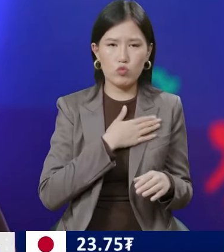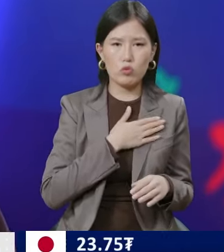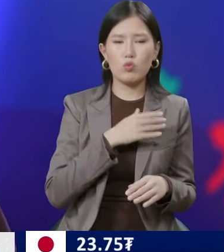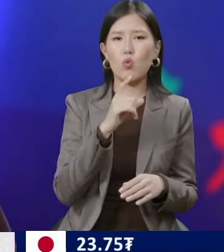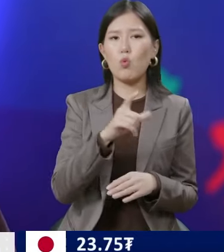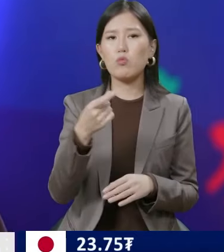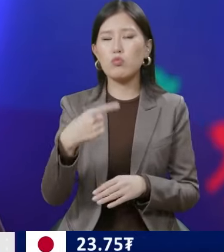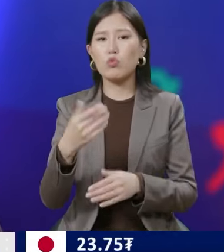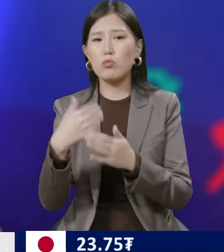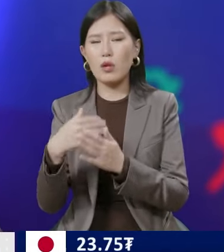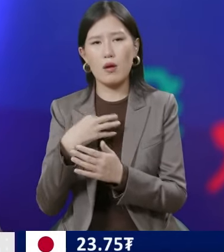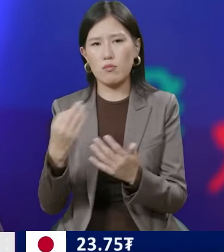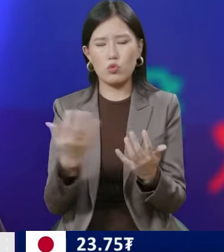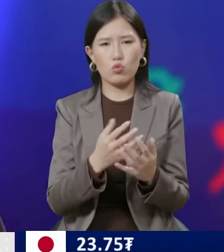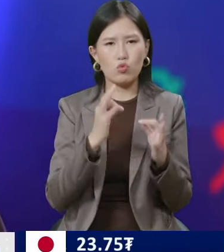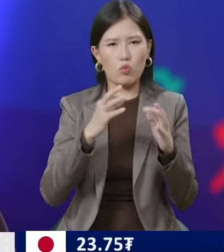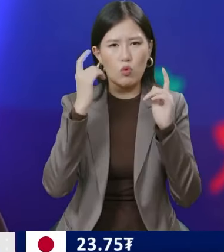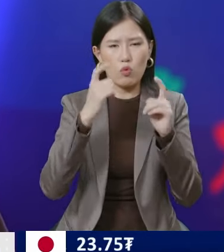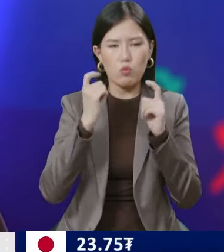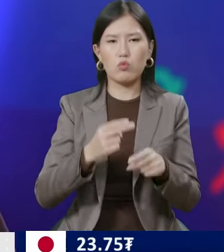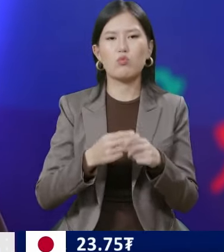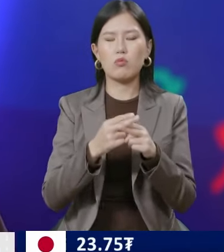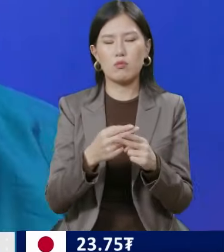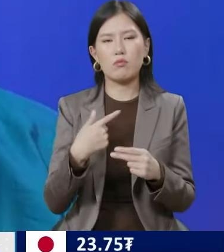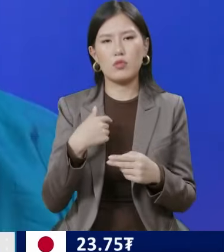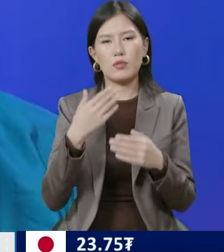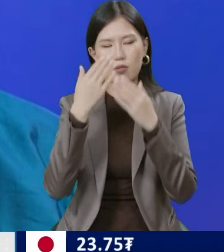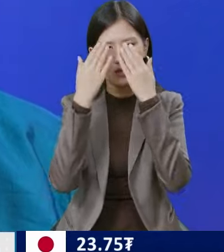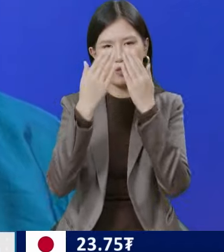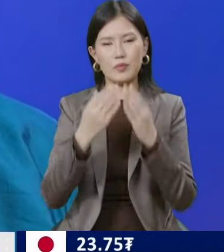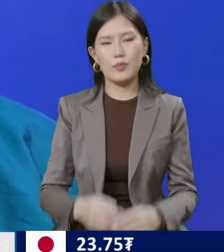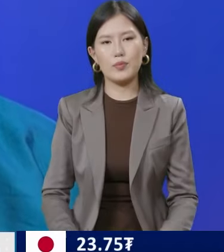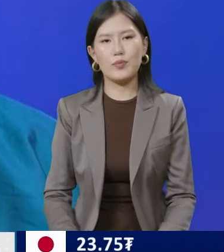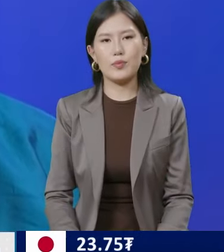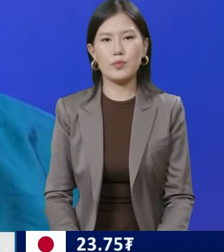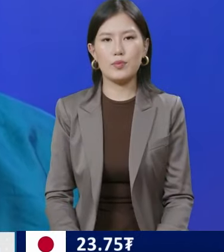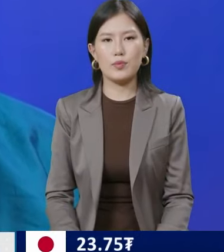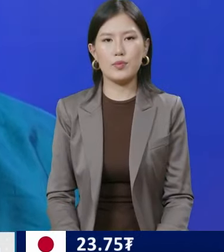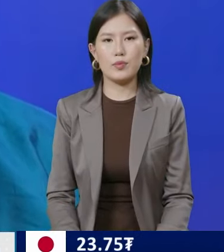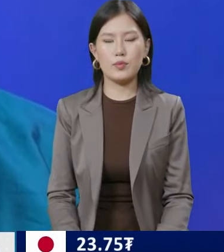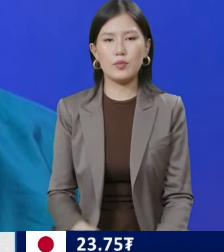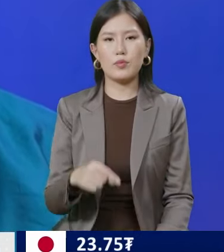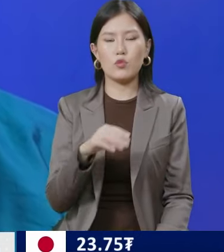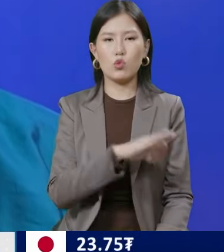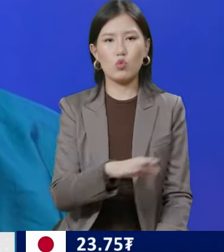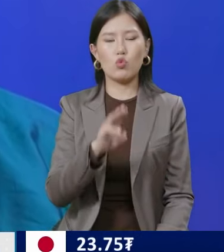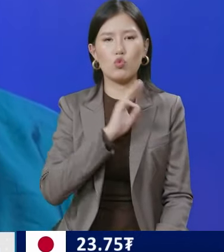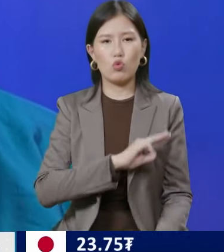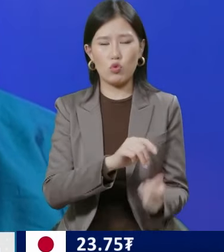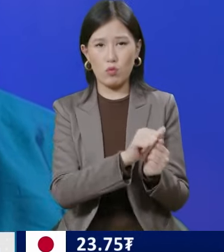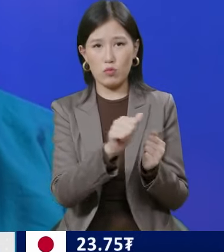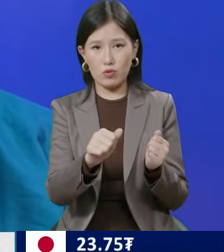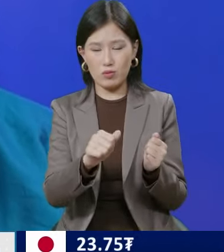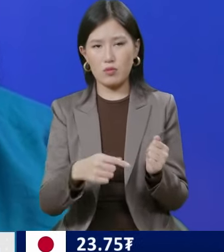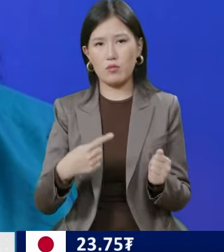одоо зөв хүмүүжүүлэхийн их үсвэр. Тийм үсэр энд бол би талархаж байна. За энэ хүүхдийн хөтөлбөрийг би